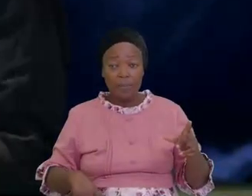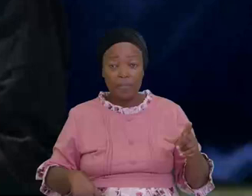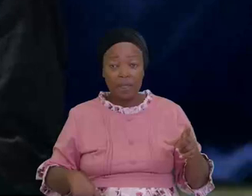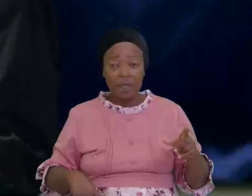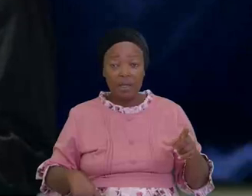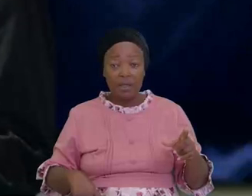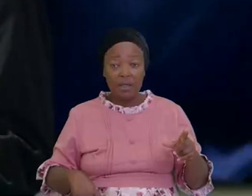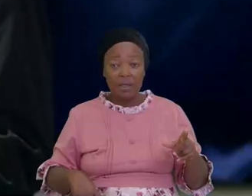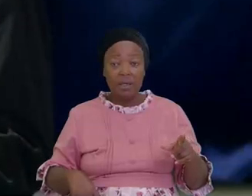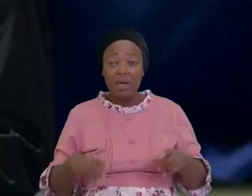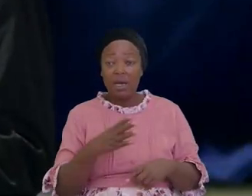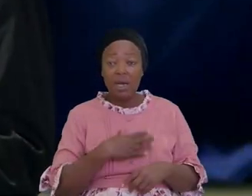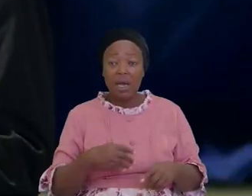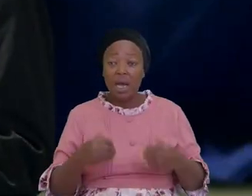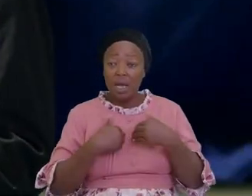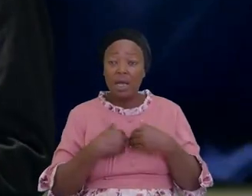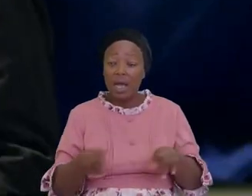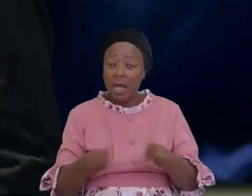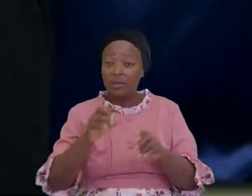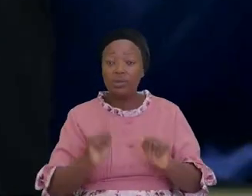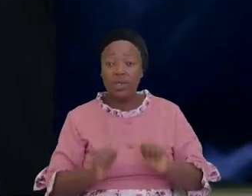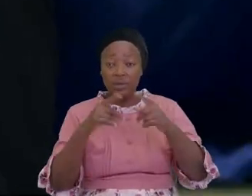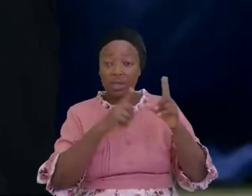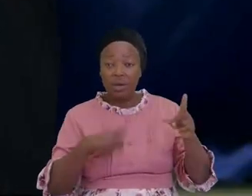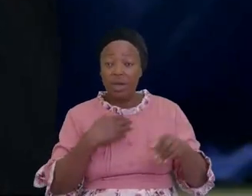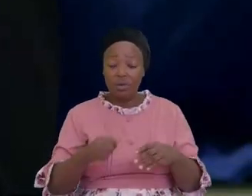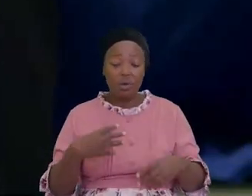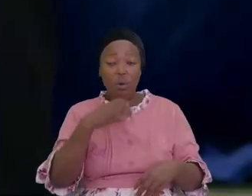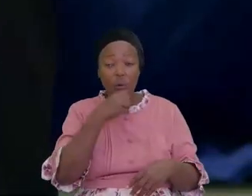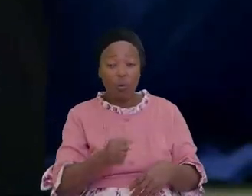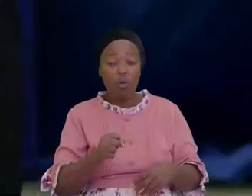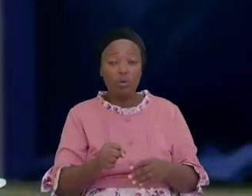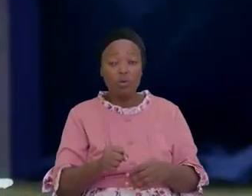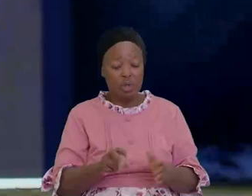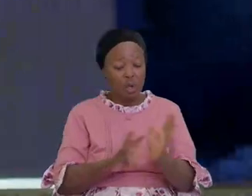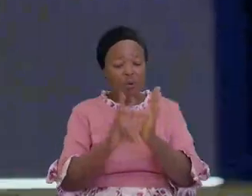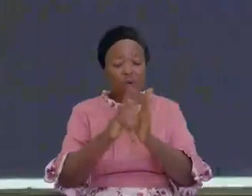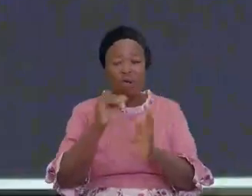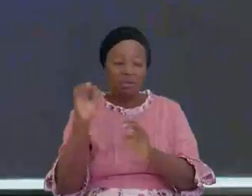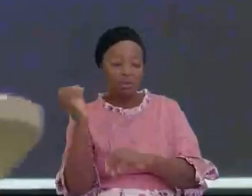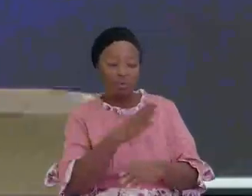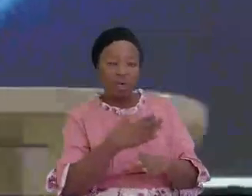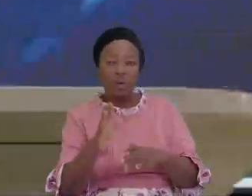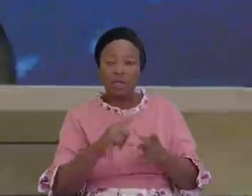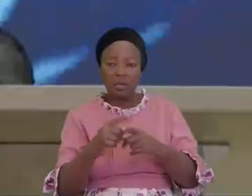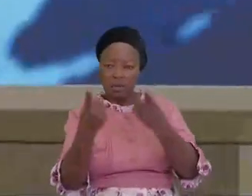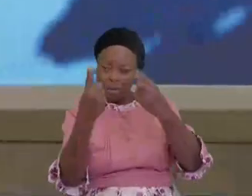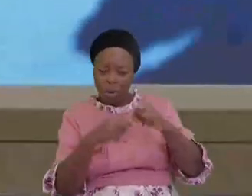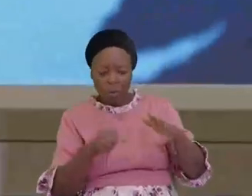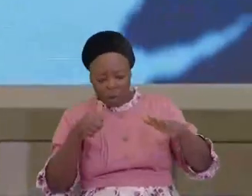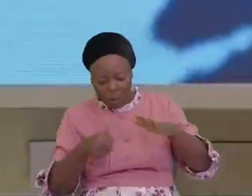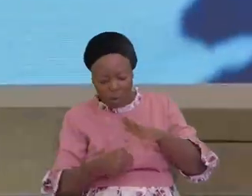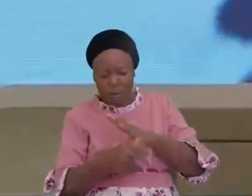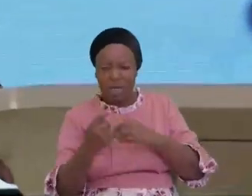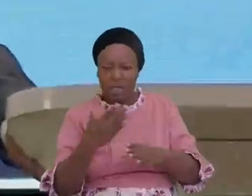et ton ancienne volonté est rejetée, et tu te mets sous